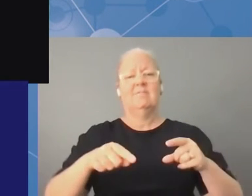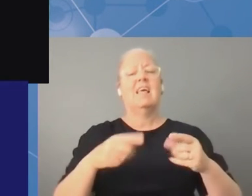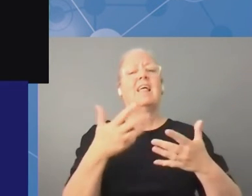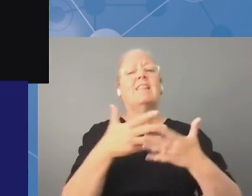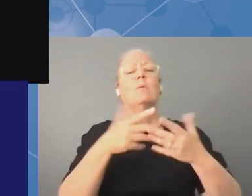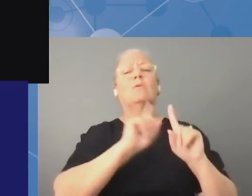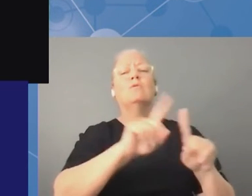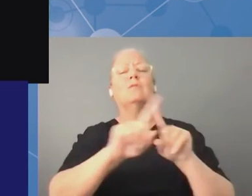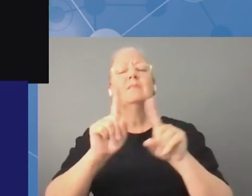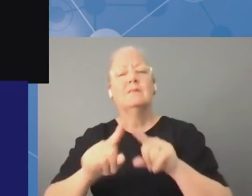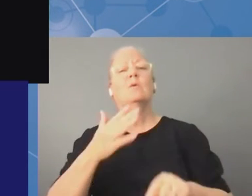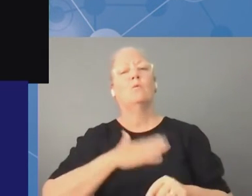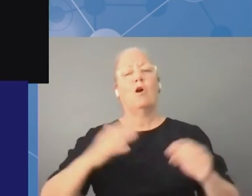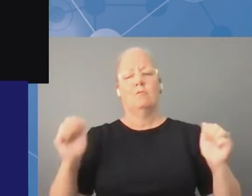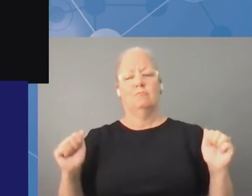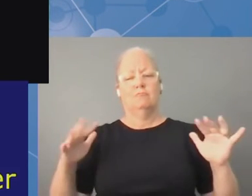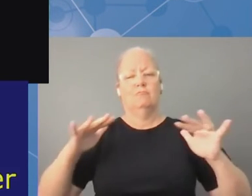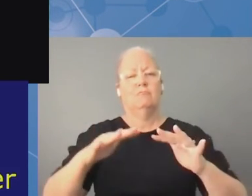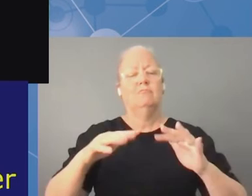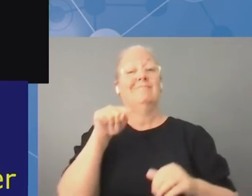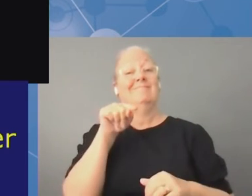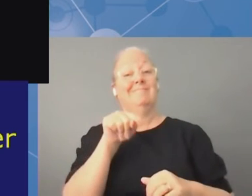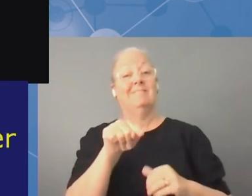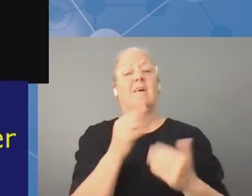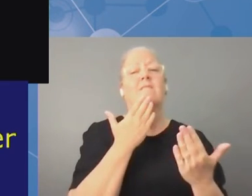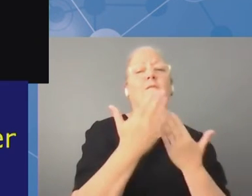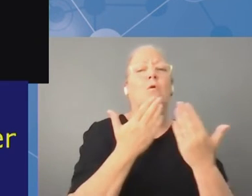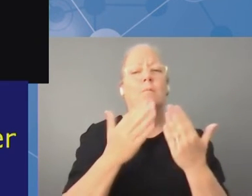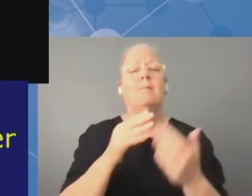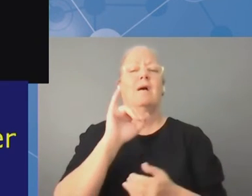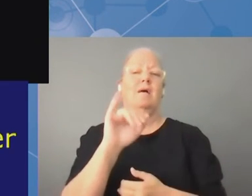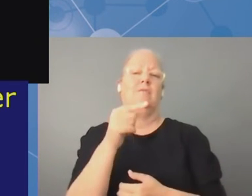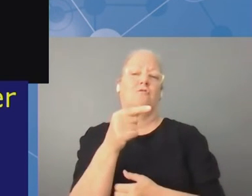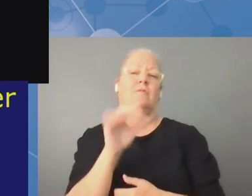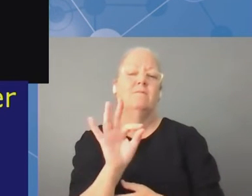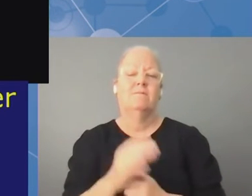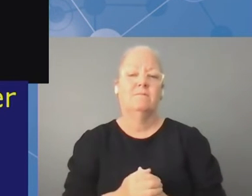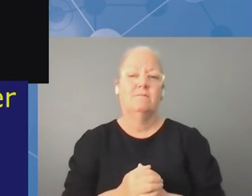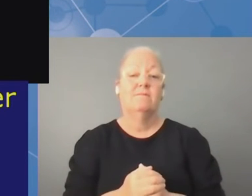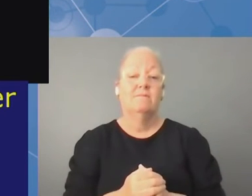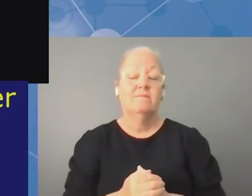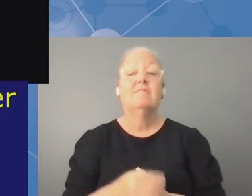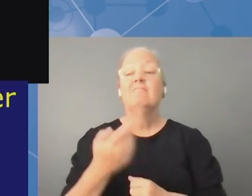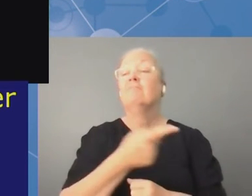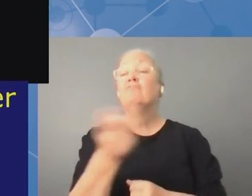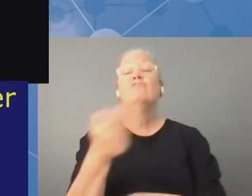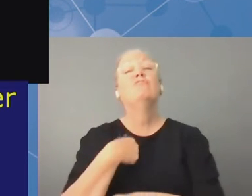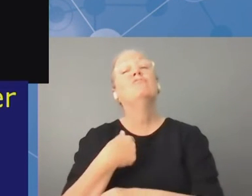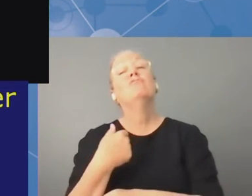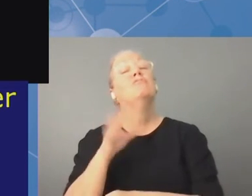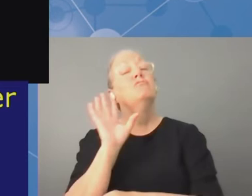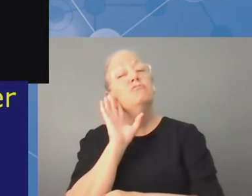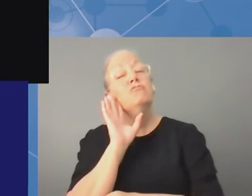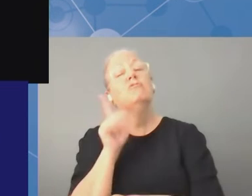интернет-форумов, международных форумов. У нас прозвучали высказывания по-арабски,